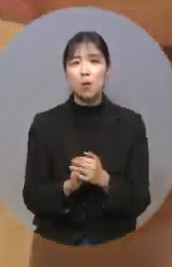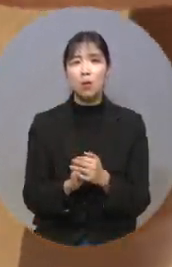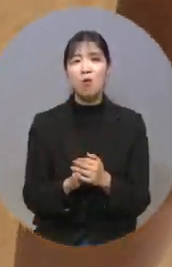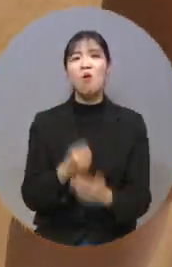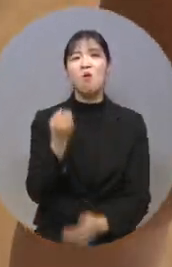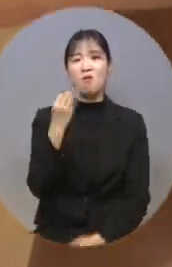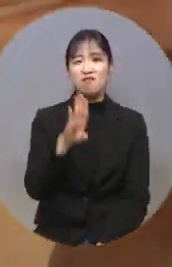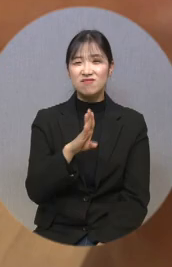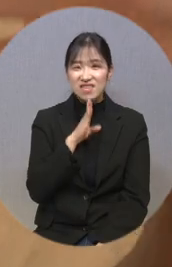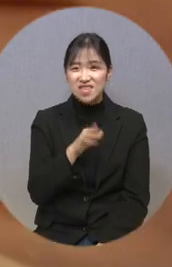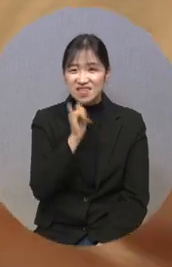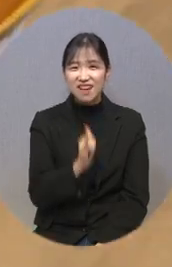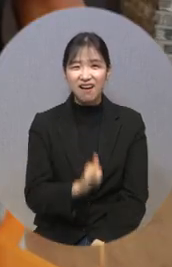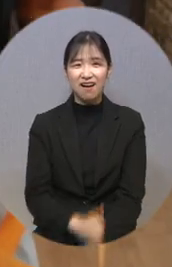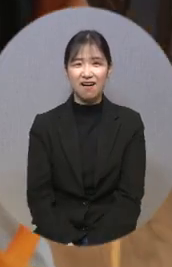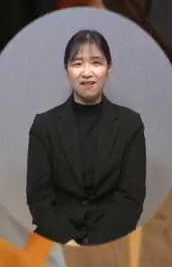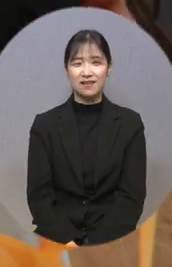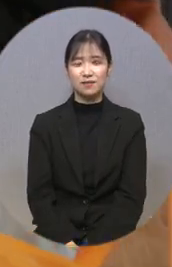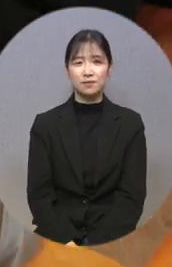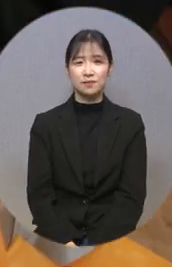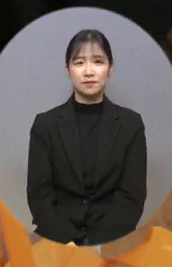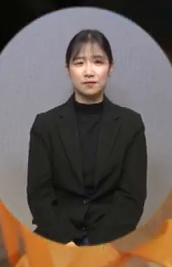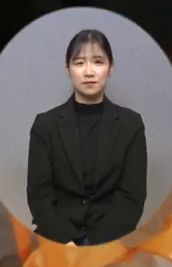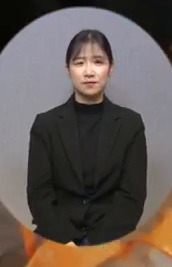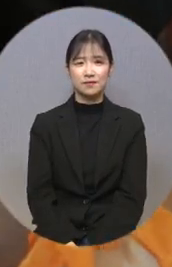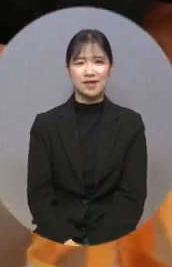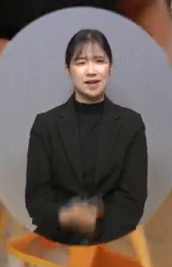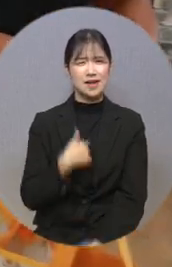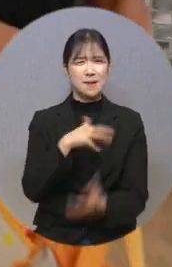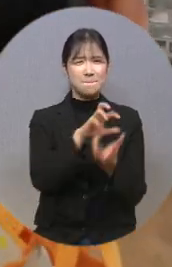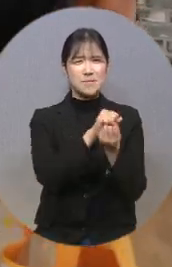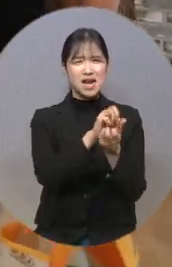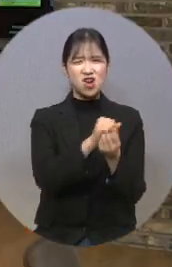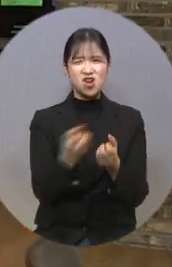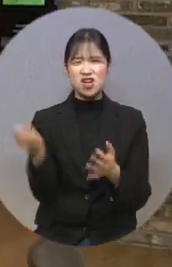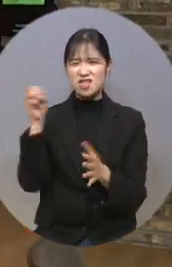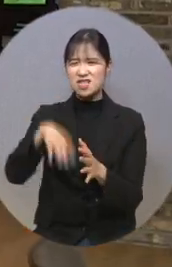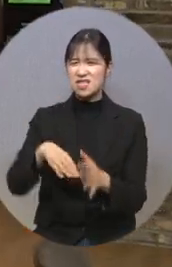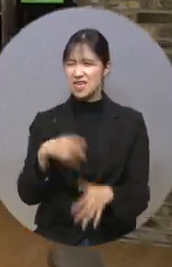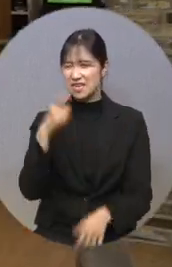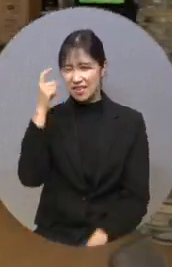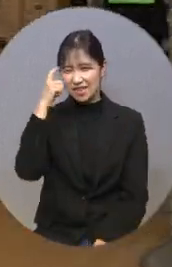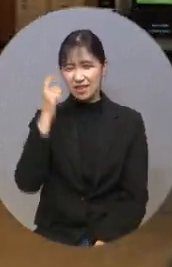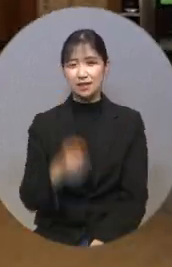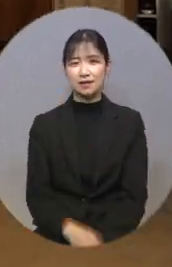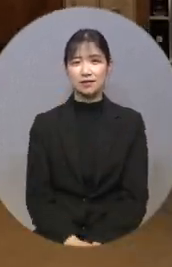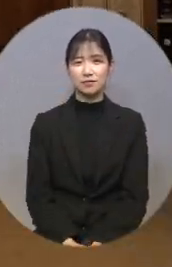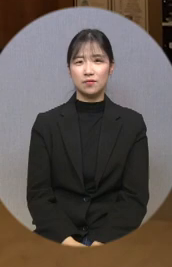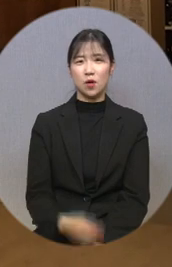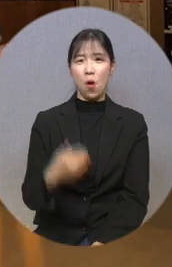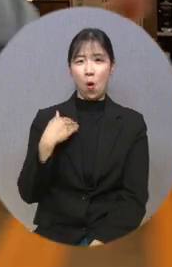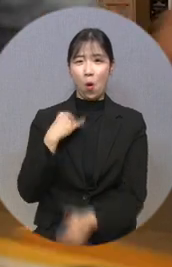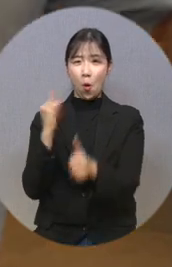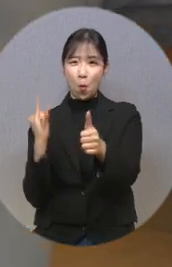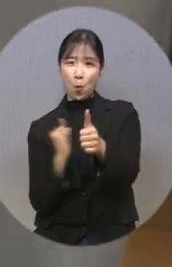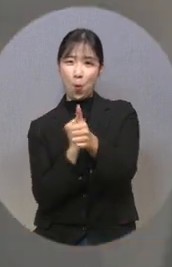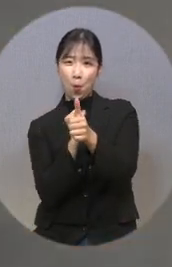맥주 골랐어. 맥주 두 개. 이게 막걸리도 부을까 그랬나? 오빠, 내가 오빠한테 숨어도 가려진다.